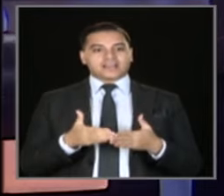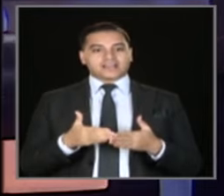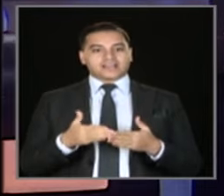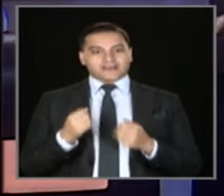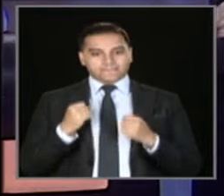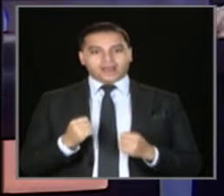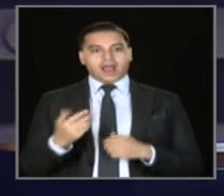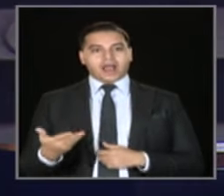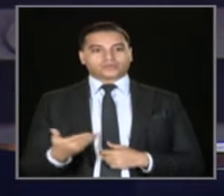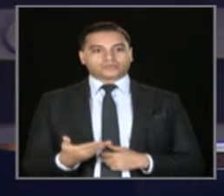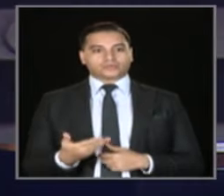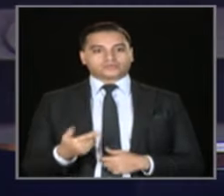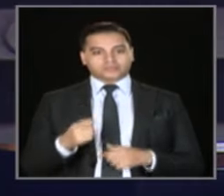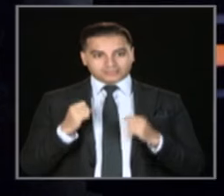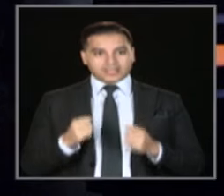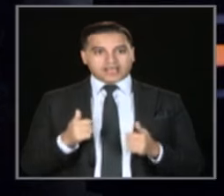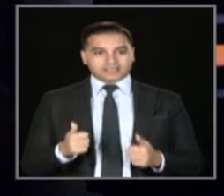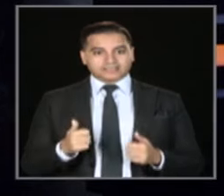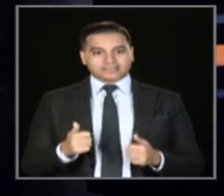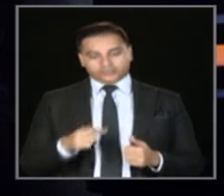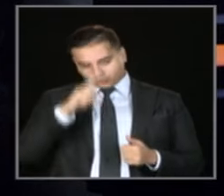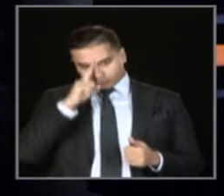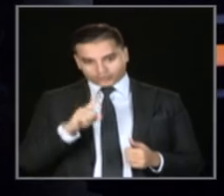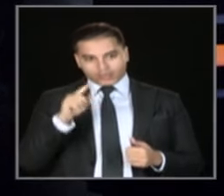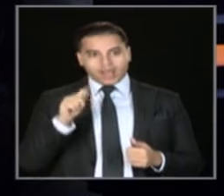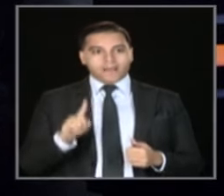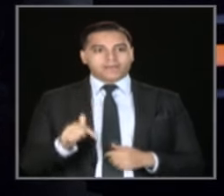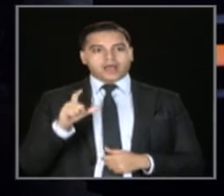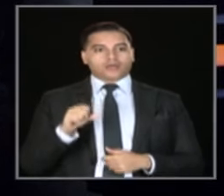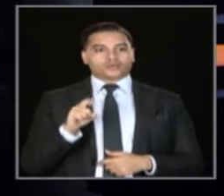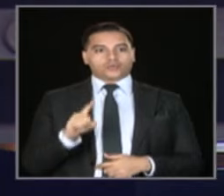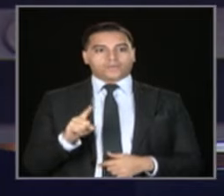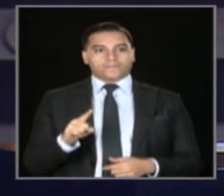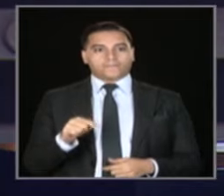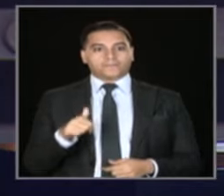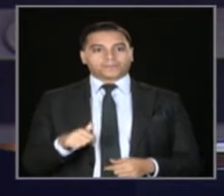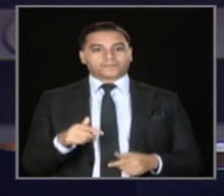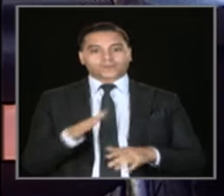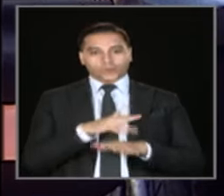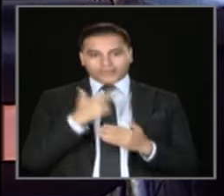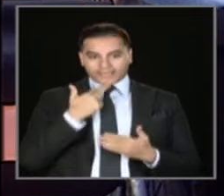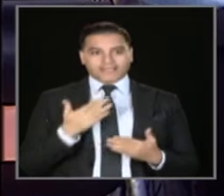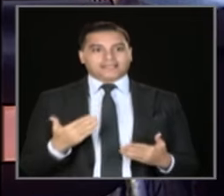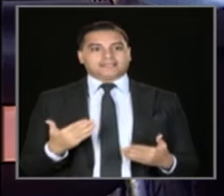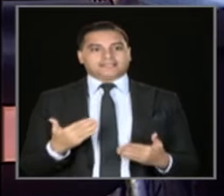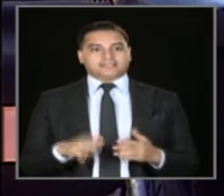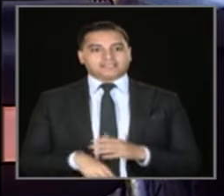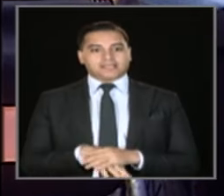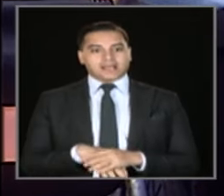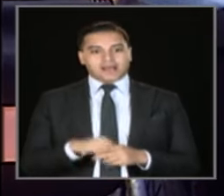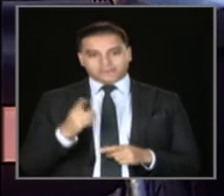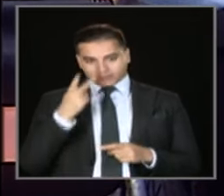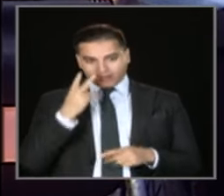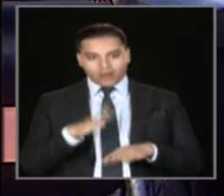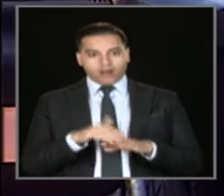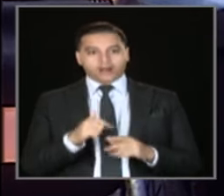جاهز؟ إن شاء الله. أبانوب. أيوة. إزيك يا أبانوب؟ الحمد لله. كله بخير؟ كويس. متوقع إيه من